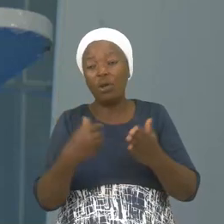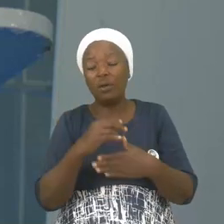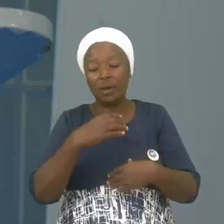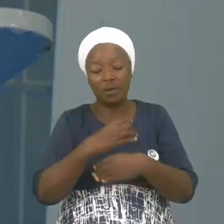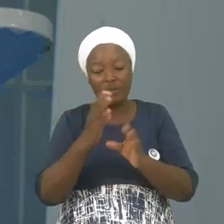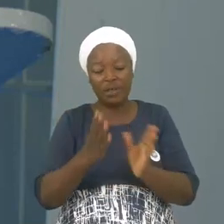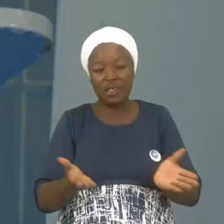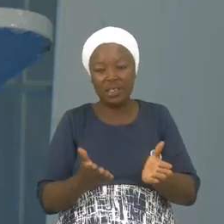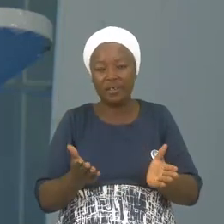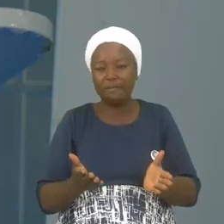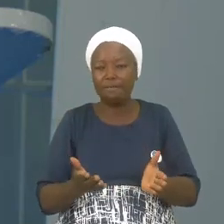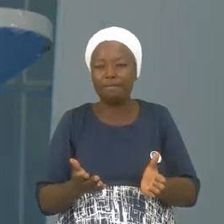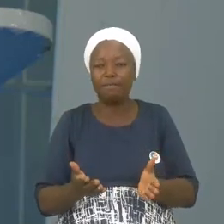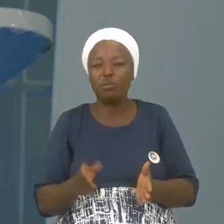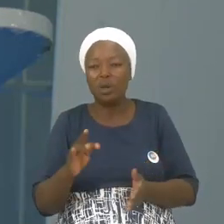convertis.